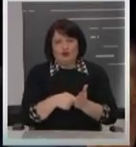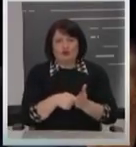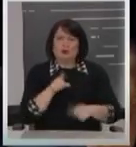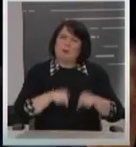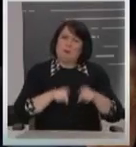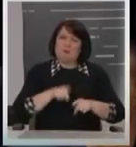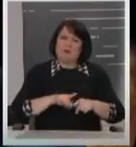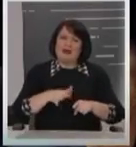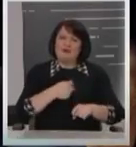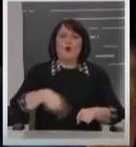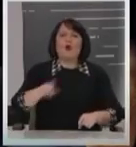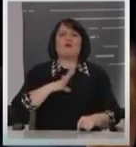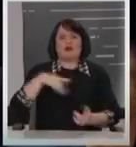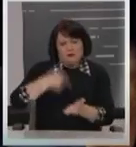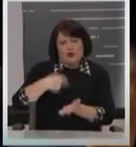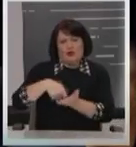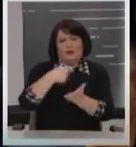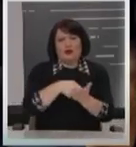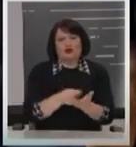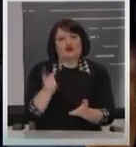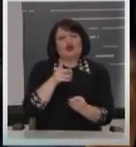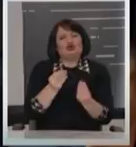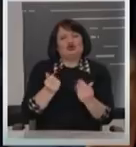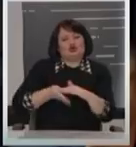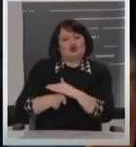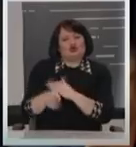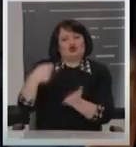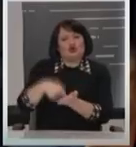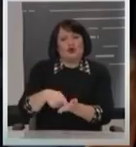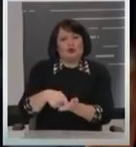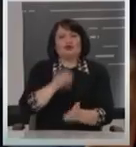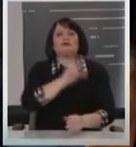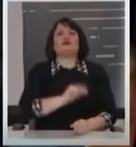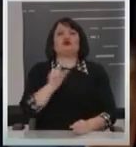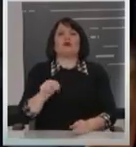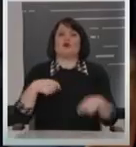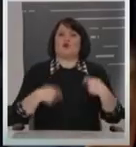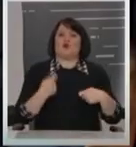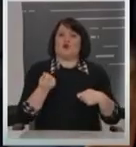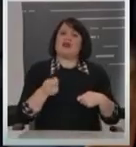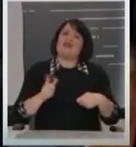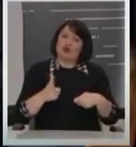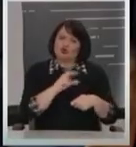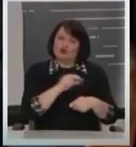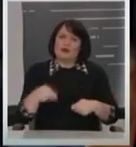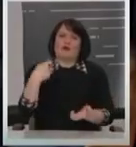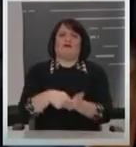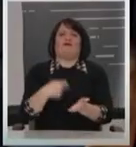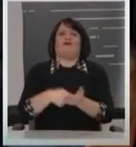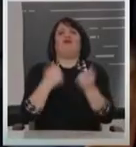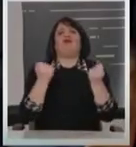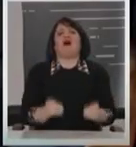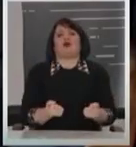αναλογικά όλους τους πολίτες, οι έμεσοι φόροι επιβαρύνουν το ίδιο και τους πλούσιους και τους φτωχούς. Είναι